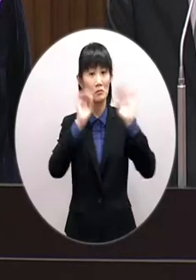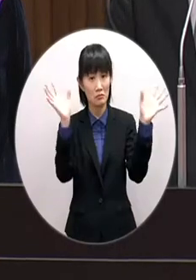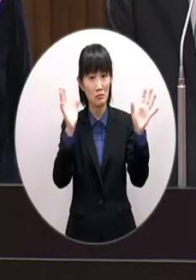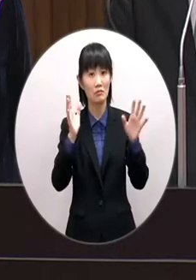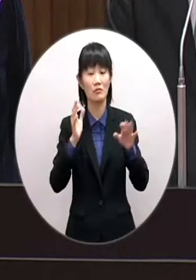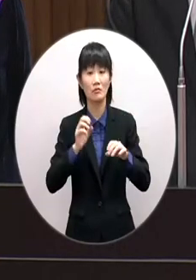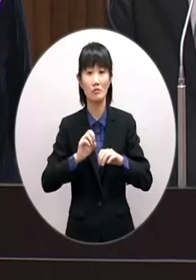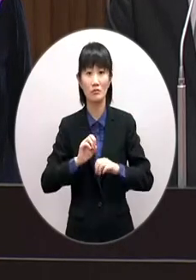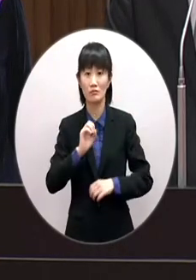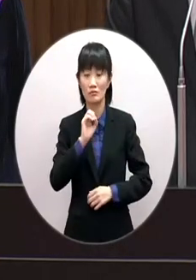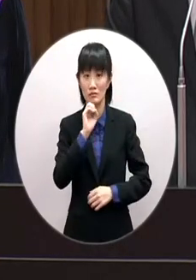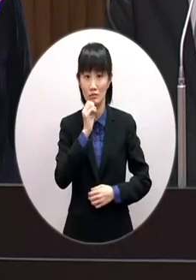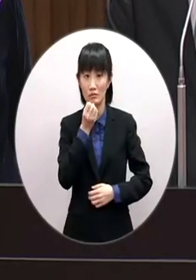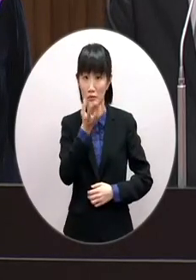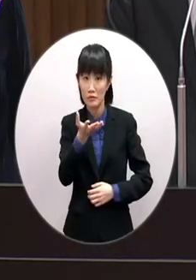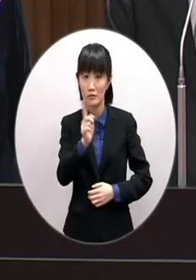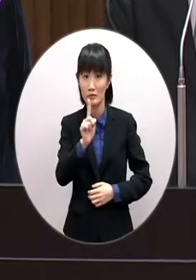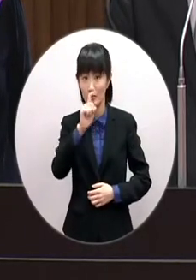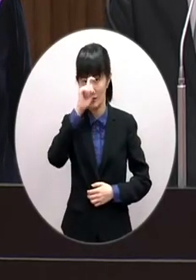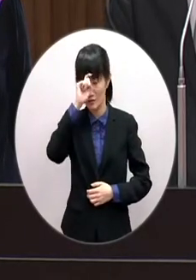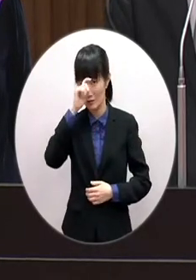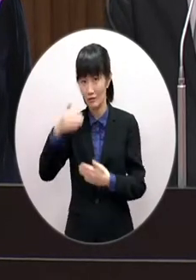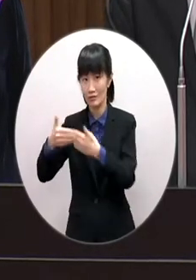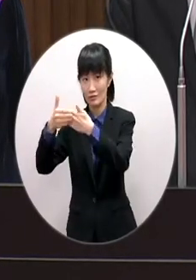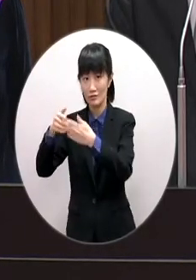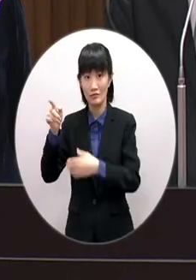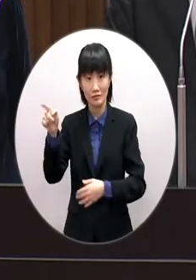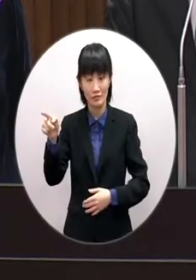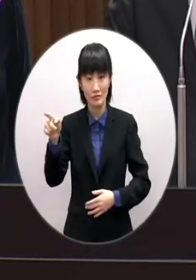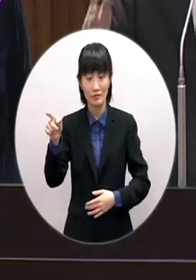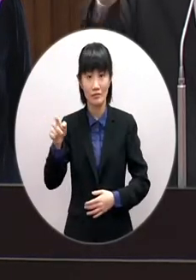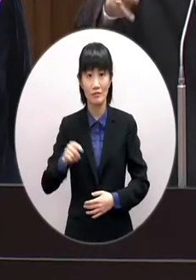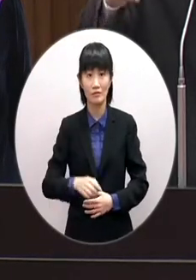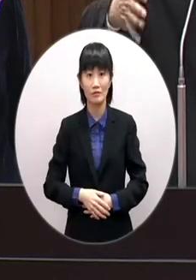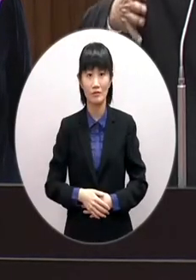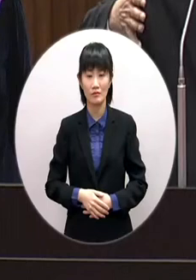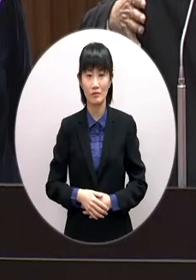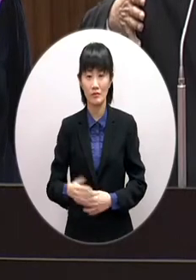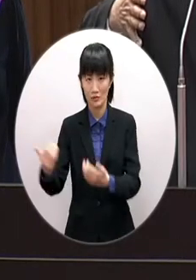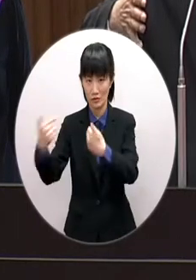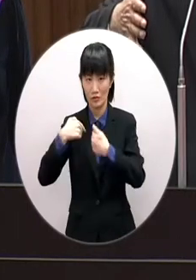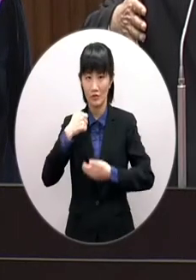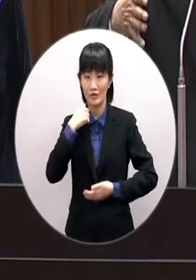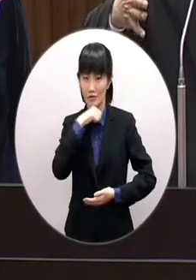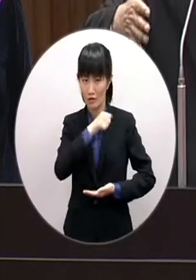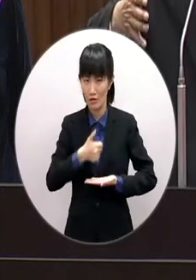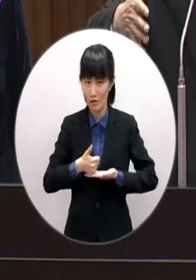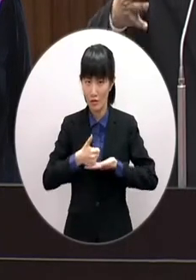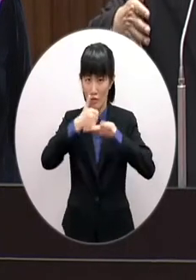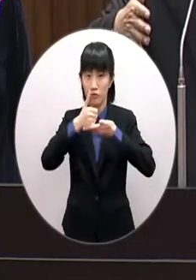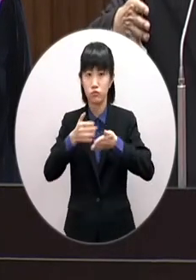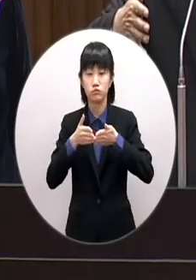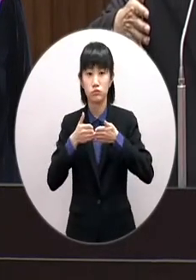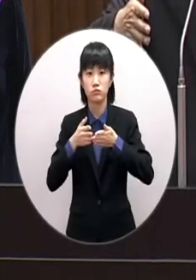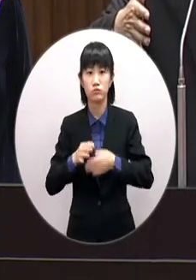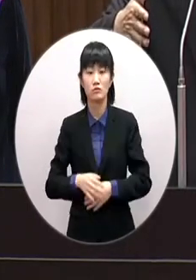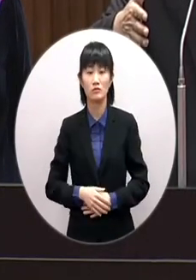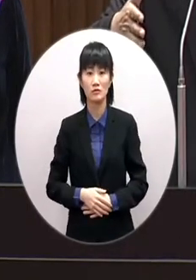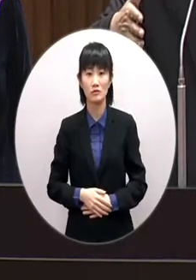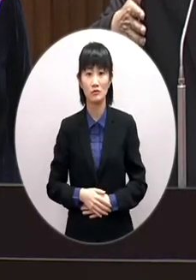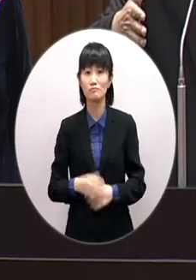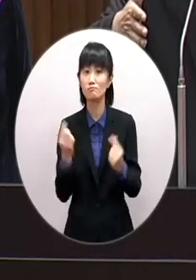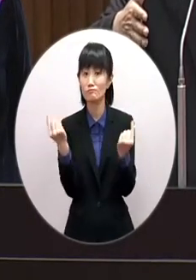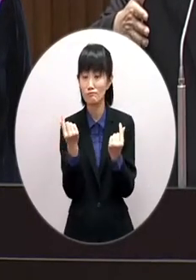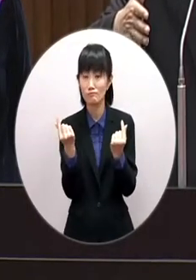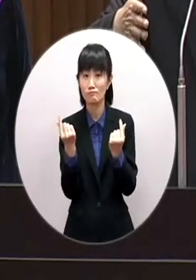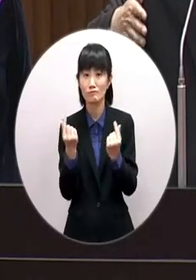嘛哈，就希望啊，中国能够尊重台湾。啊，尊重台湾的，包括